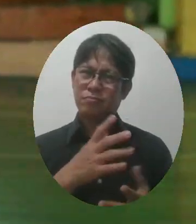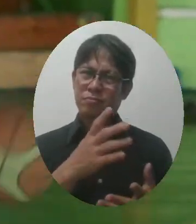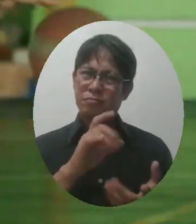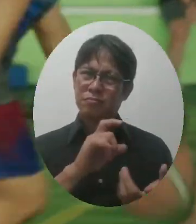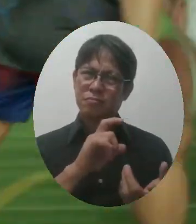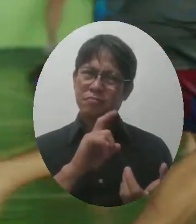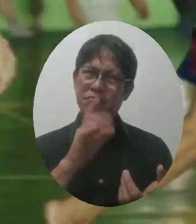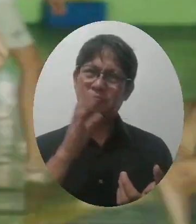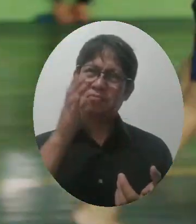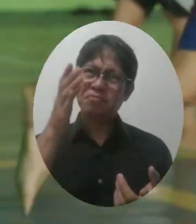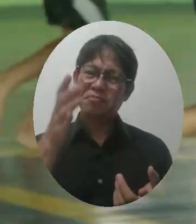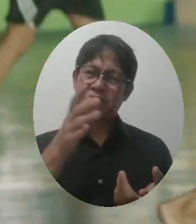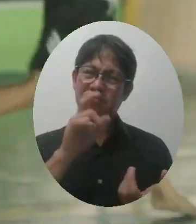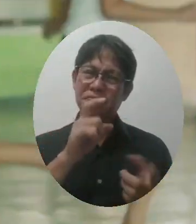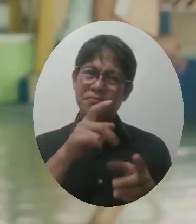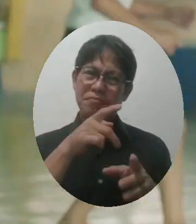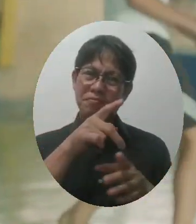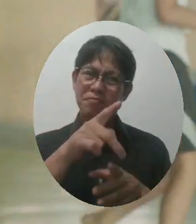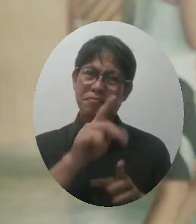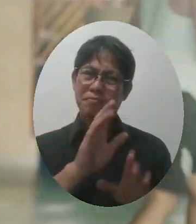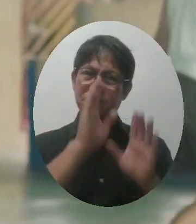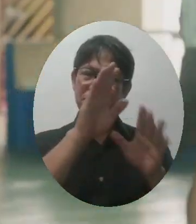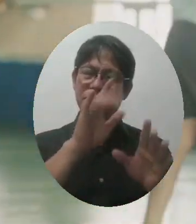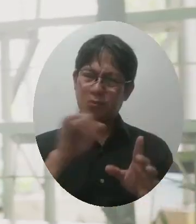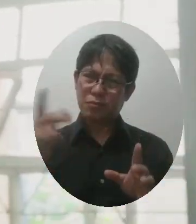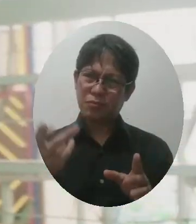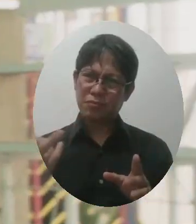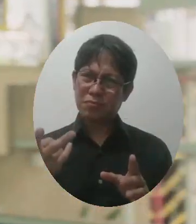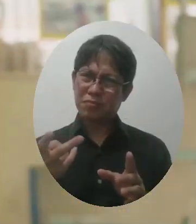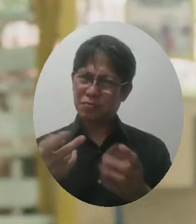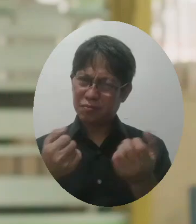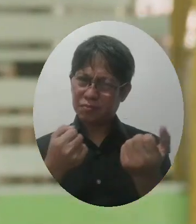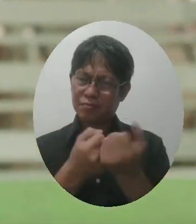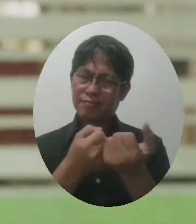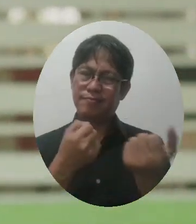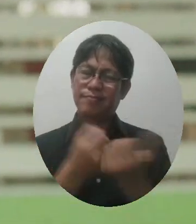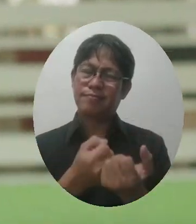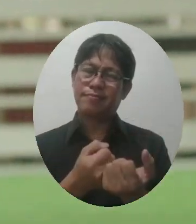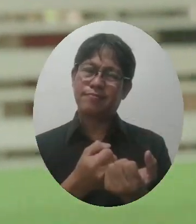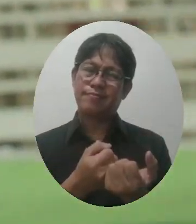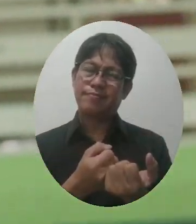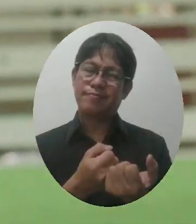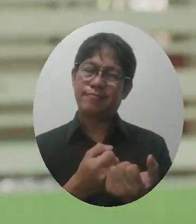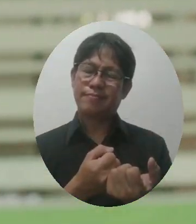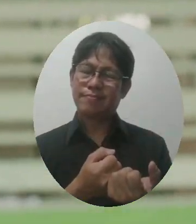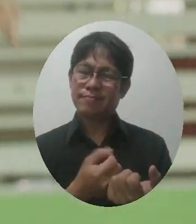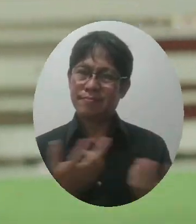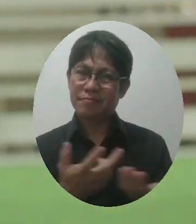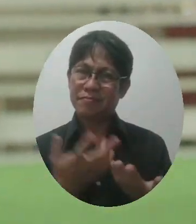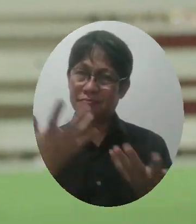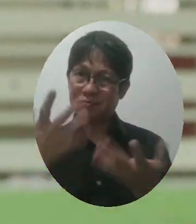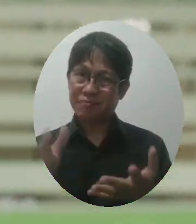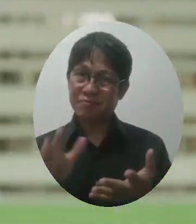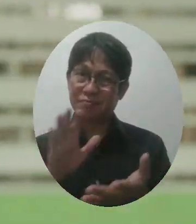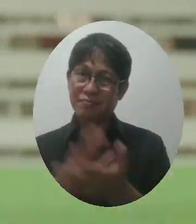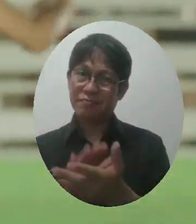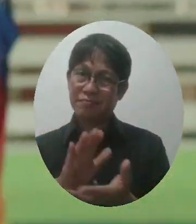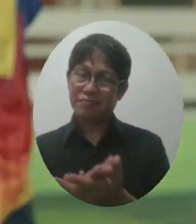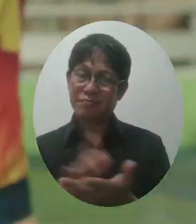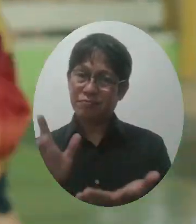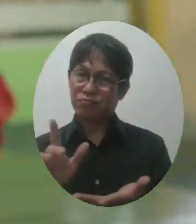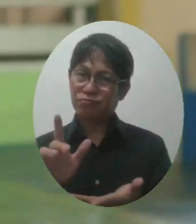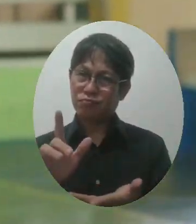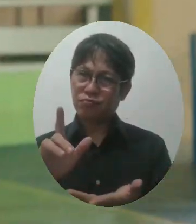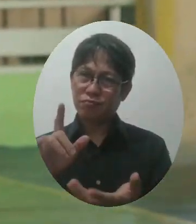Gusto ni Cloud na maging isang professional basketball player. Handa silang suportahan ang mga pangarap ng kanilang anak. Ang ginagawa niya